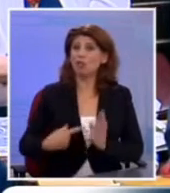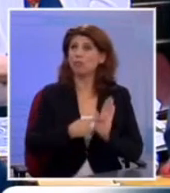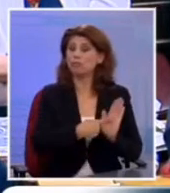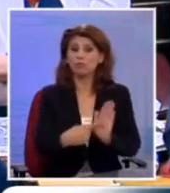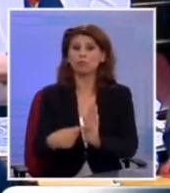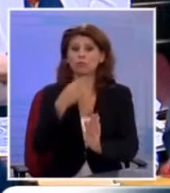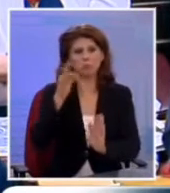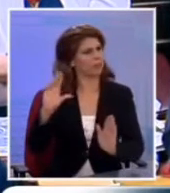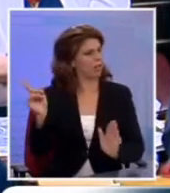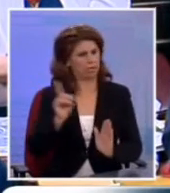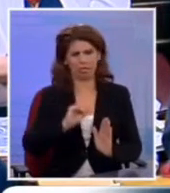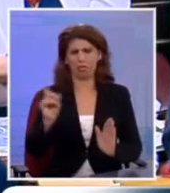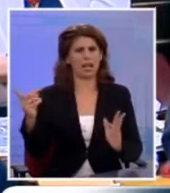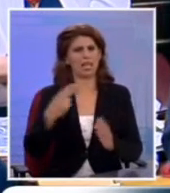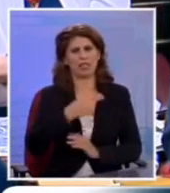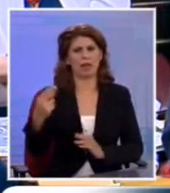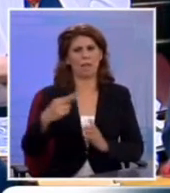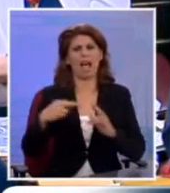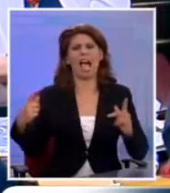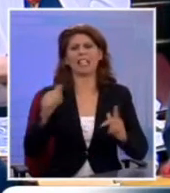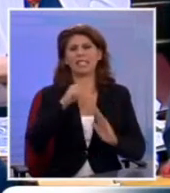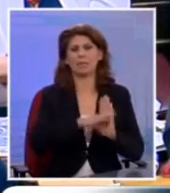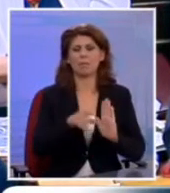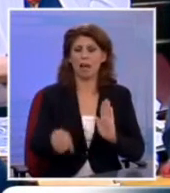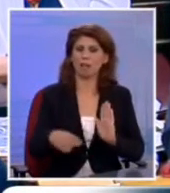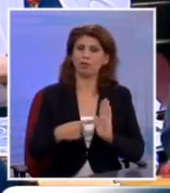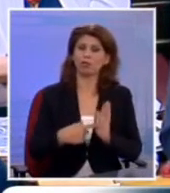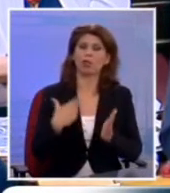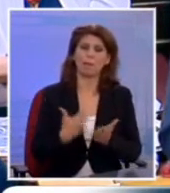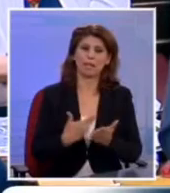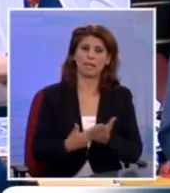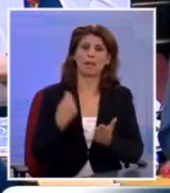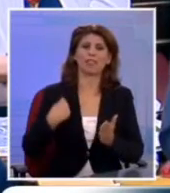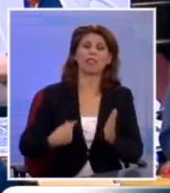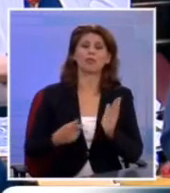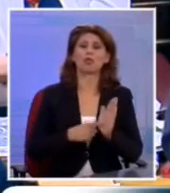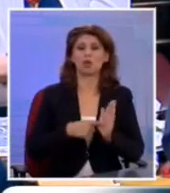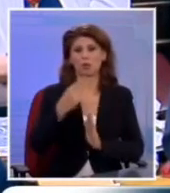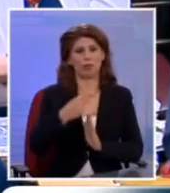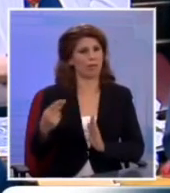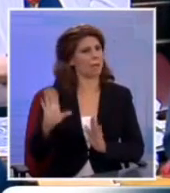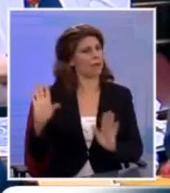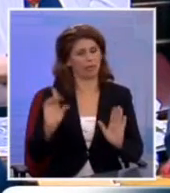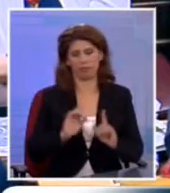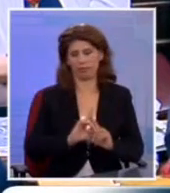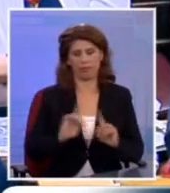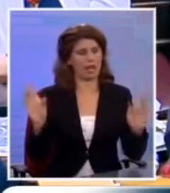θέμα αντισυνταγματικότητας με βάση το προβαλλόμενο επιχείρημα περί δημοσιονομικού ζητήματος.